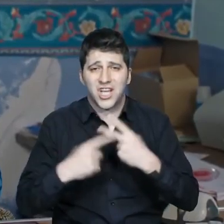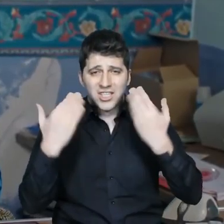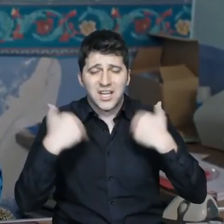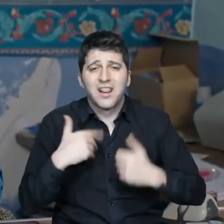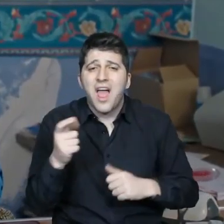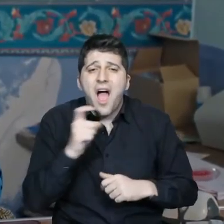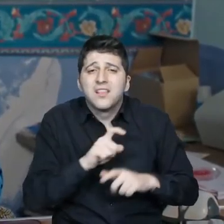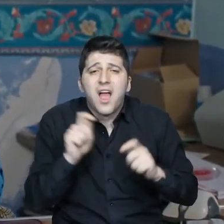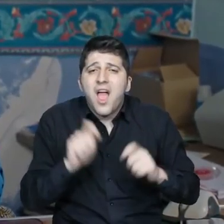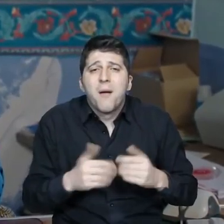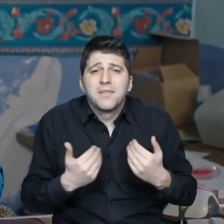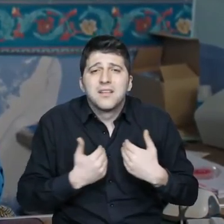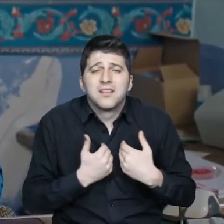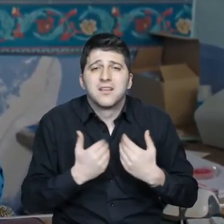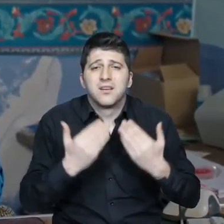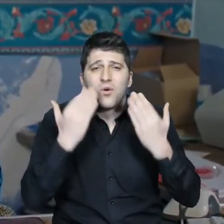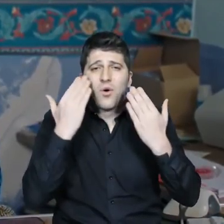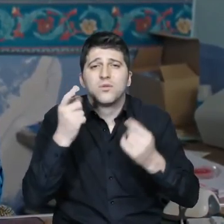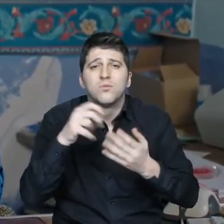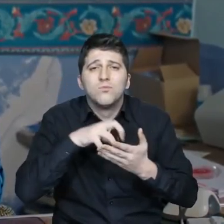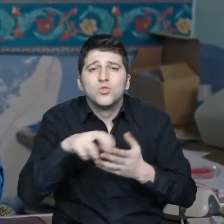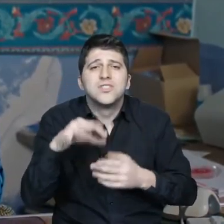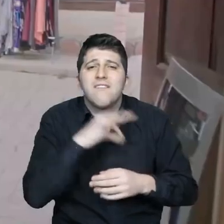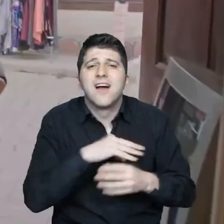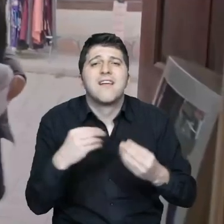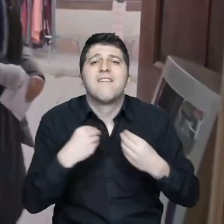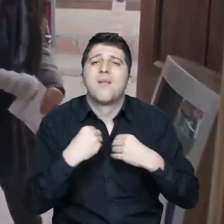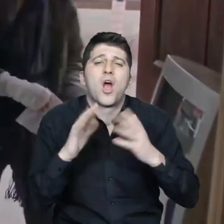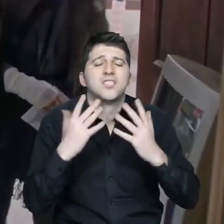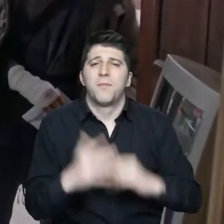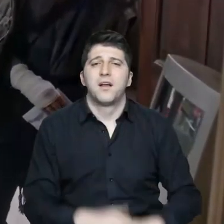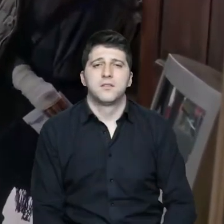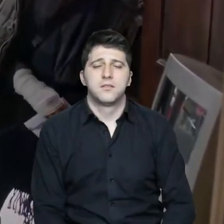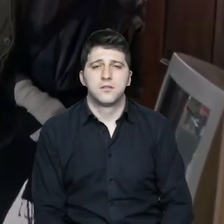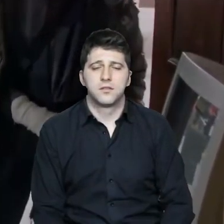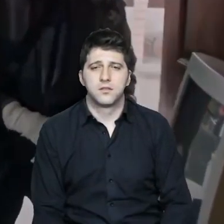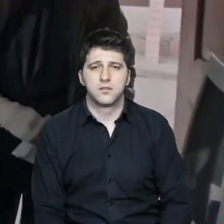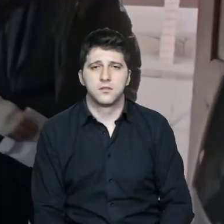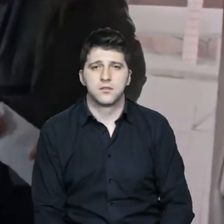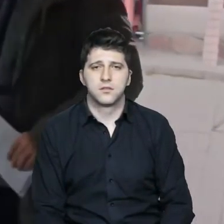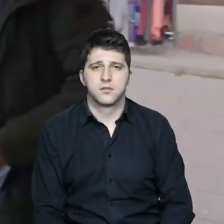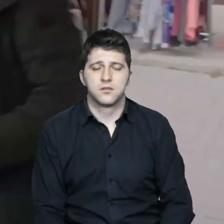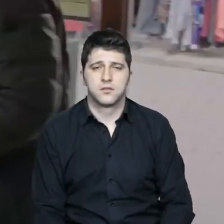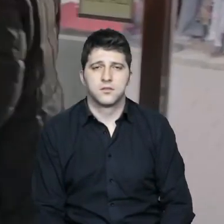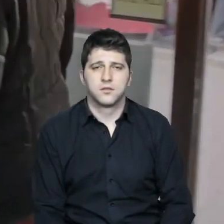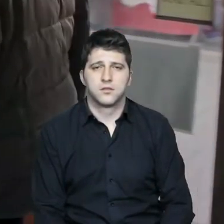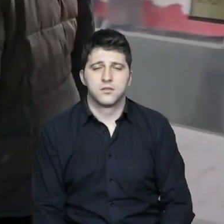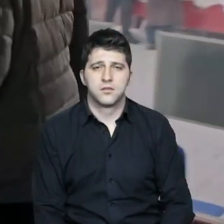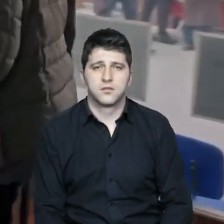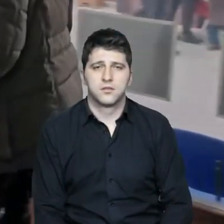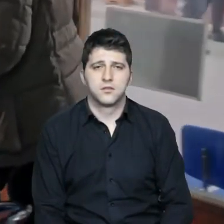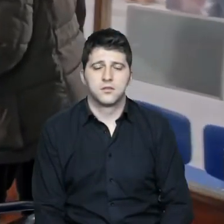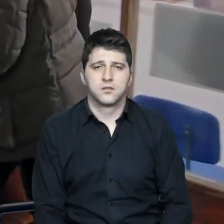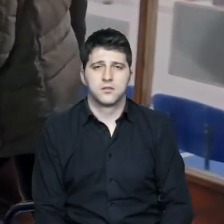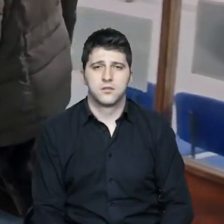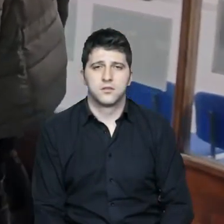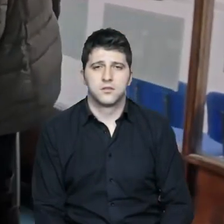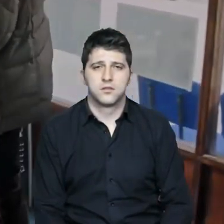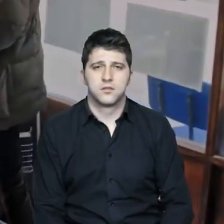hata etti de o mübarek bütçenden faydalandırmıyorsun acaba? İbrahim elinde zarfla geldi.